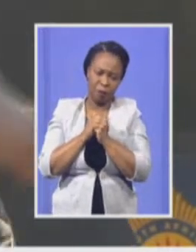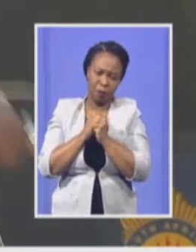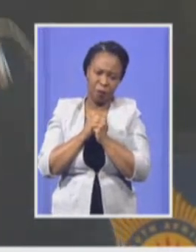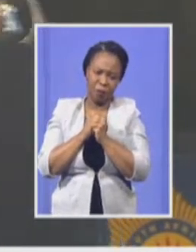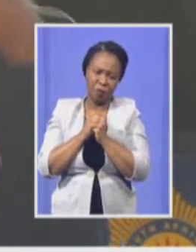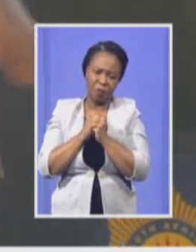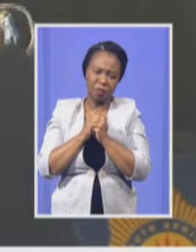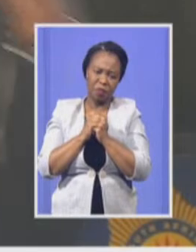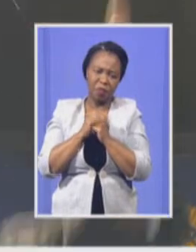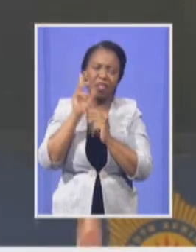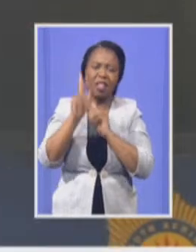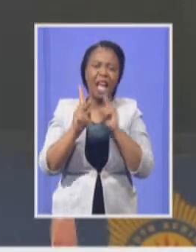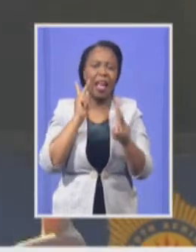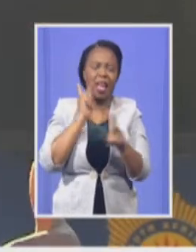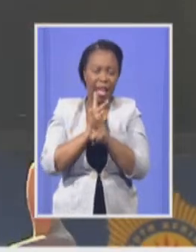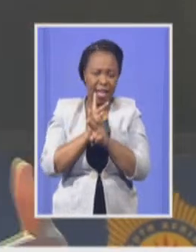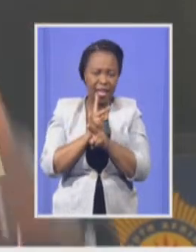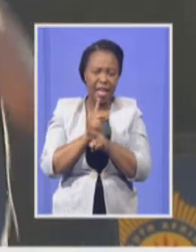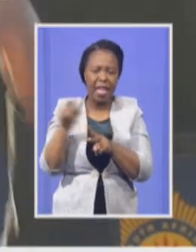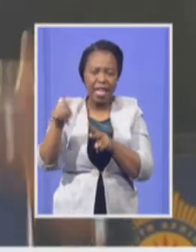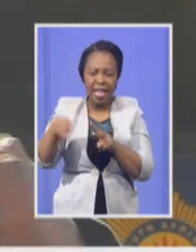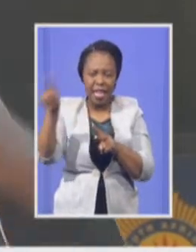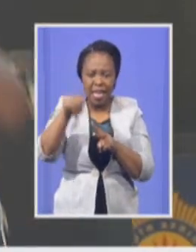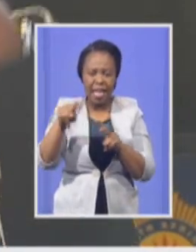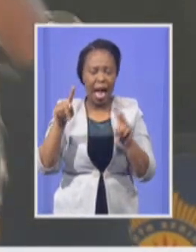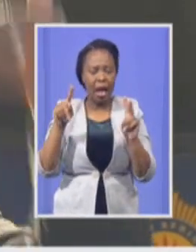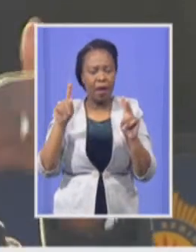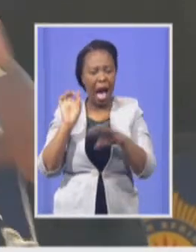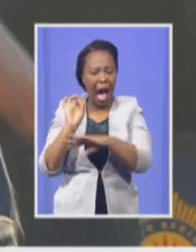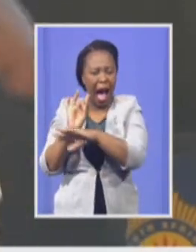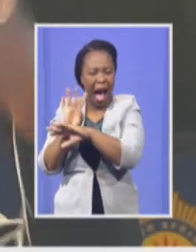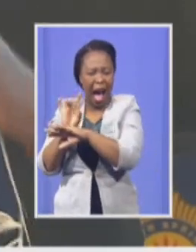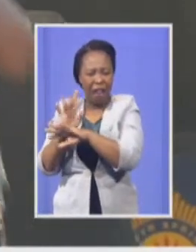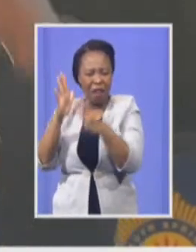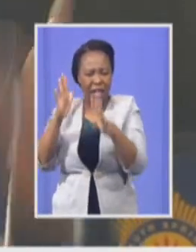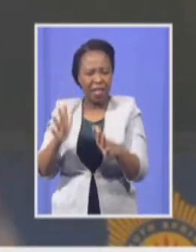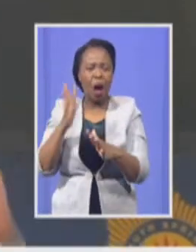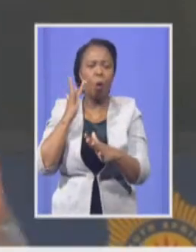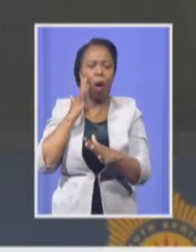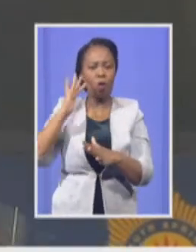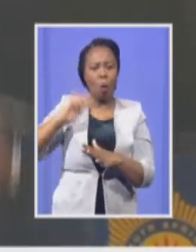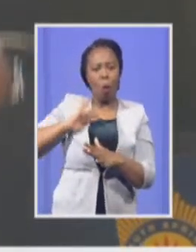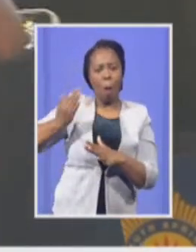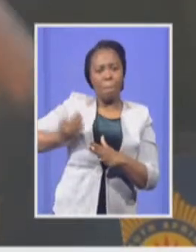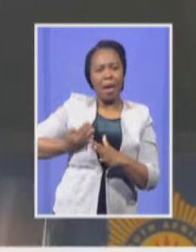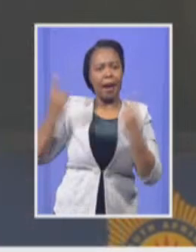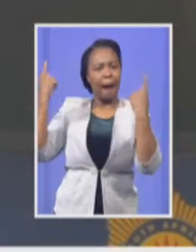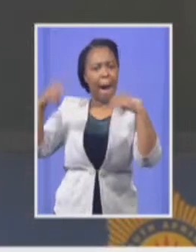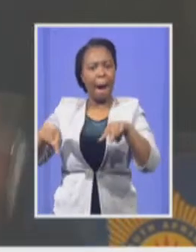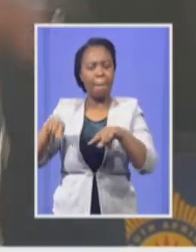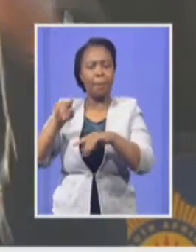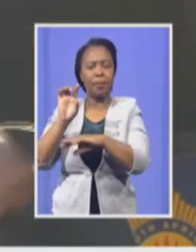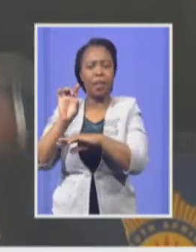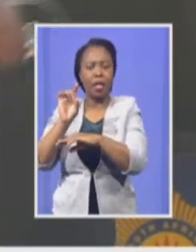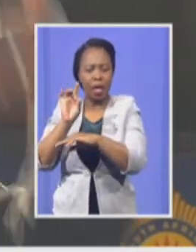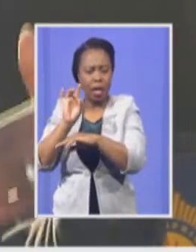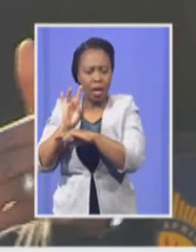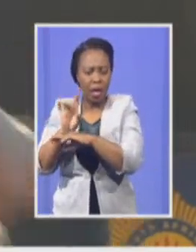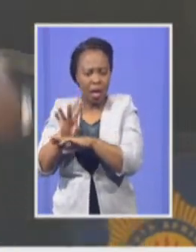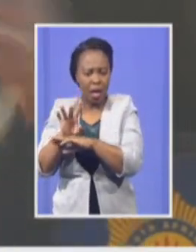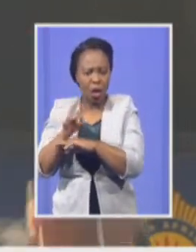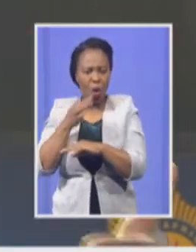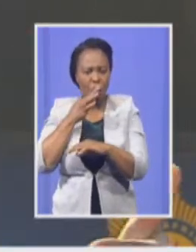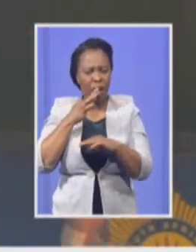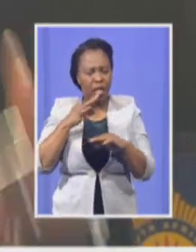ningaba ama-fashion advisor amaphoyisa ngokuthi makufika umuntu wesifazane ezobika ubuze ukuthi isiketi